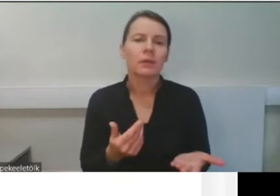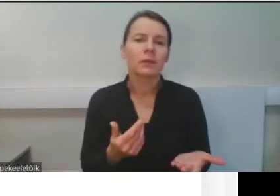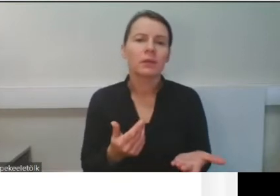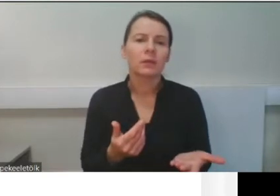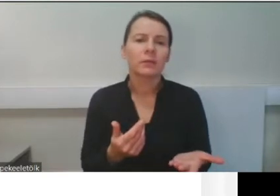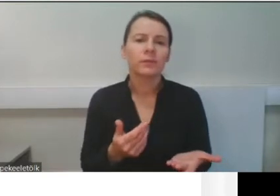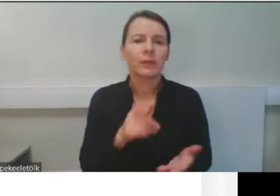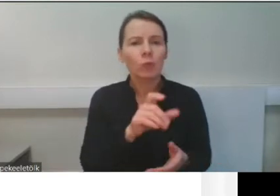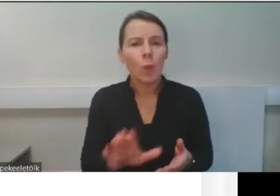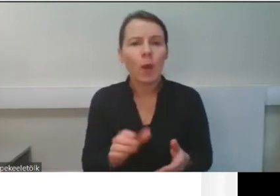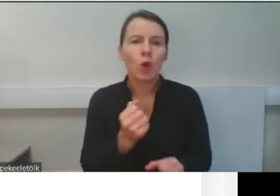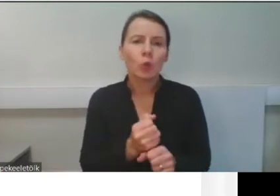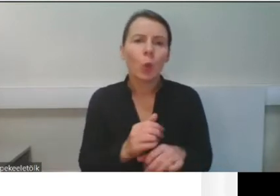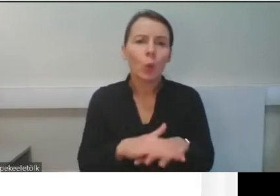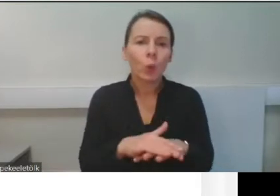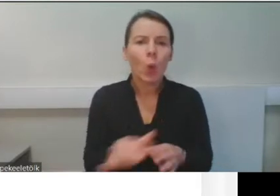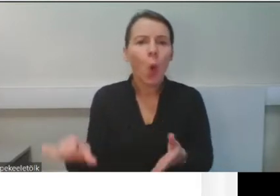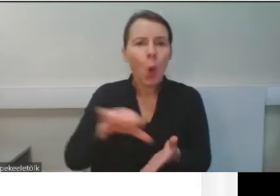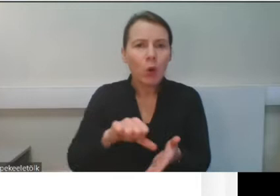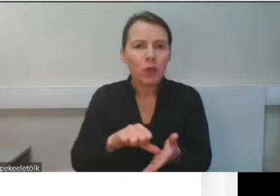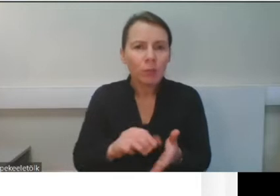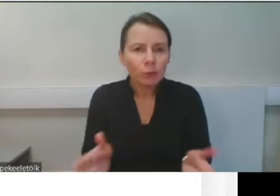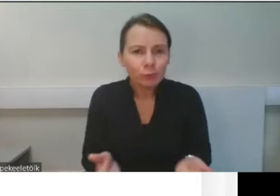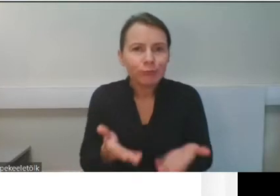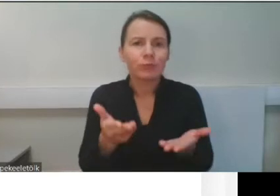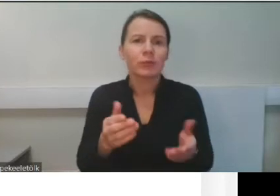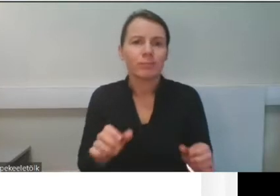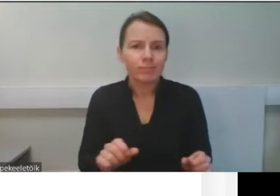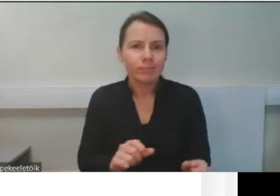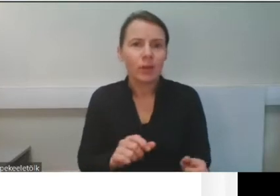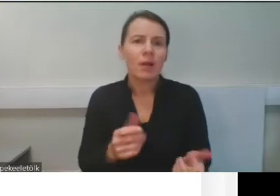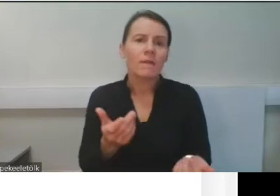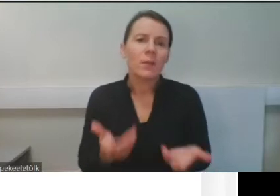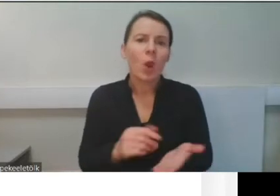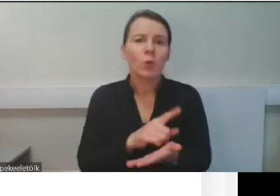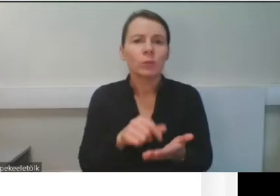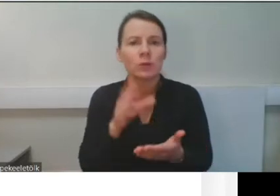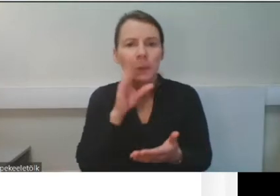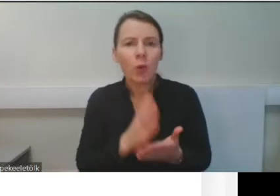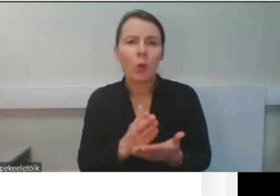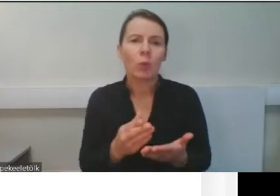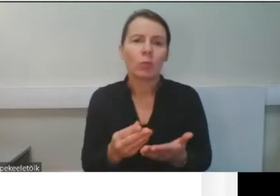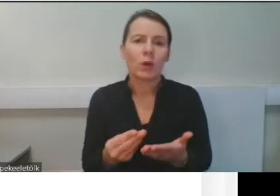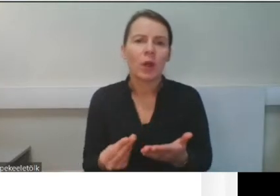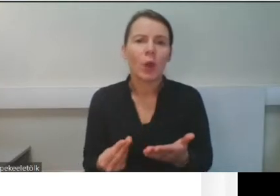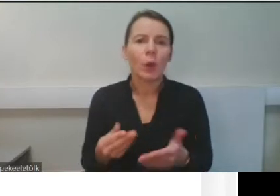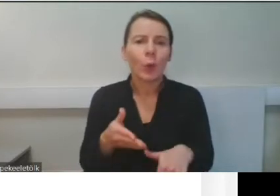on praegu umbes 10 minutit küsimusteks, aruteluks, et jah, kas kellelgi